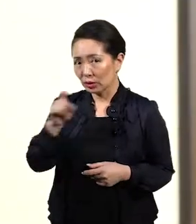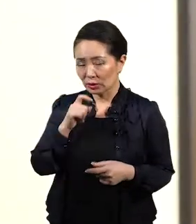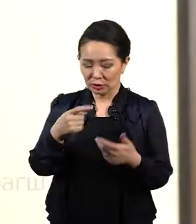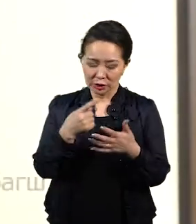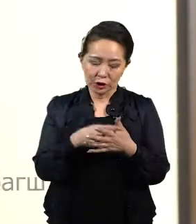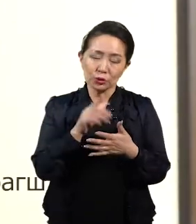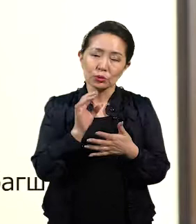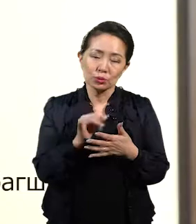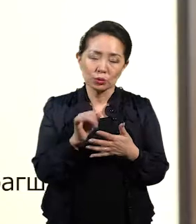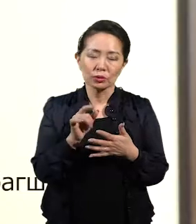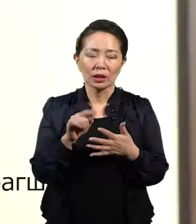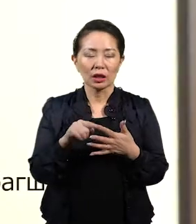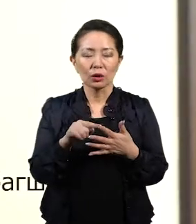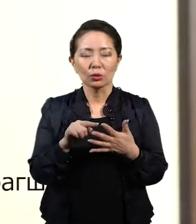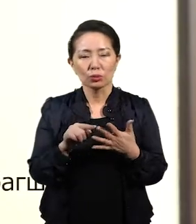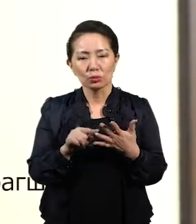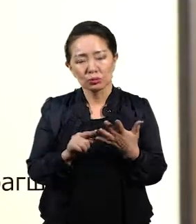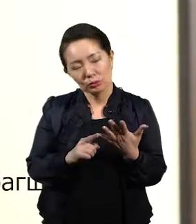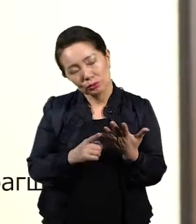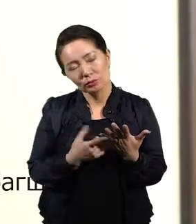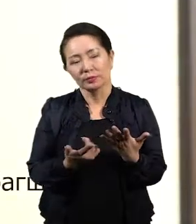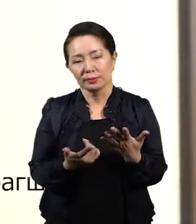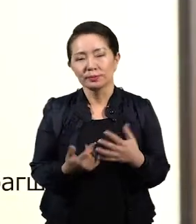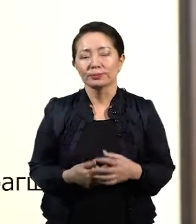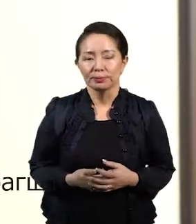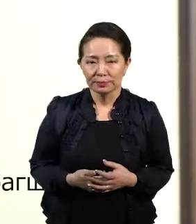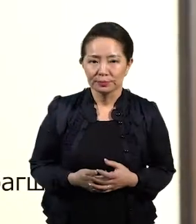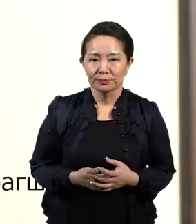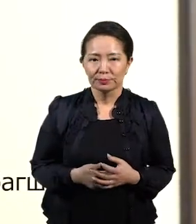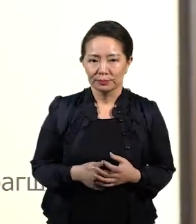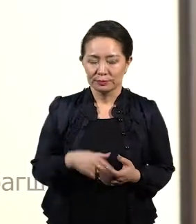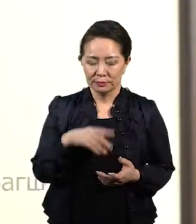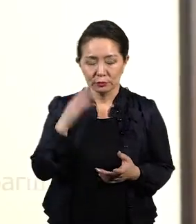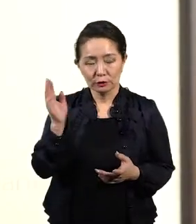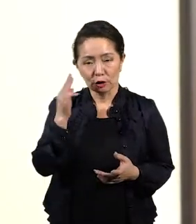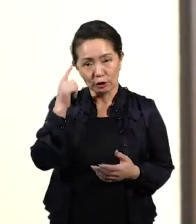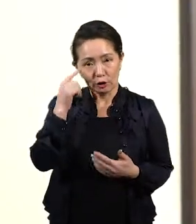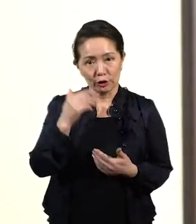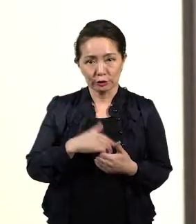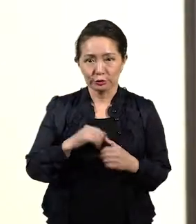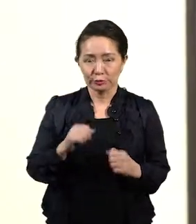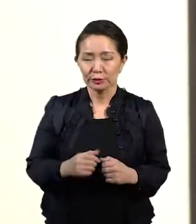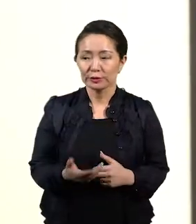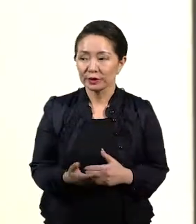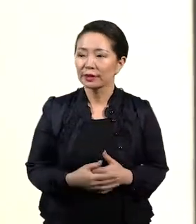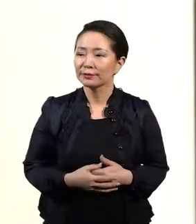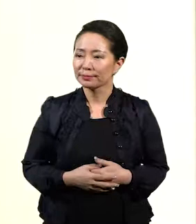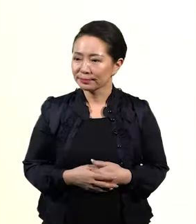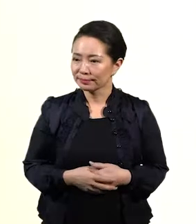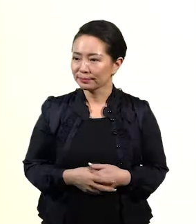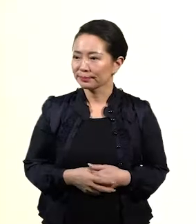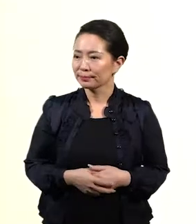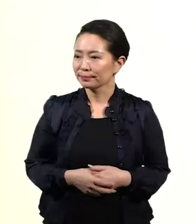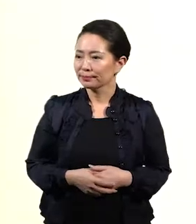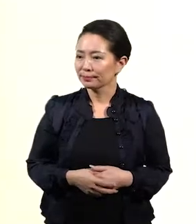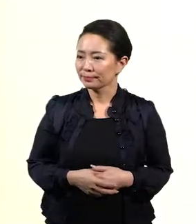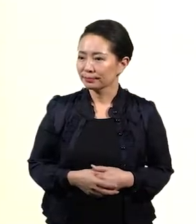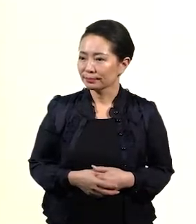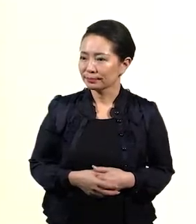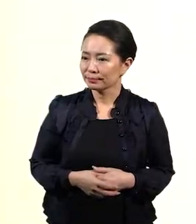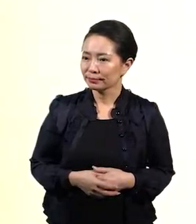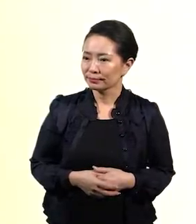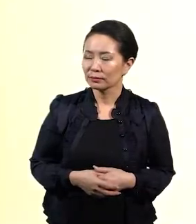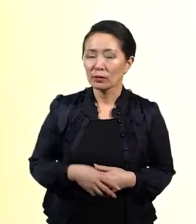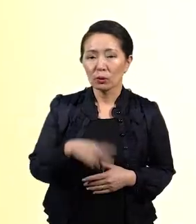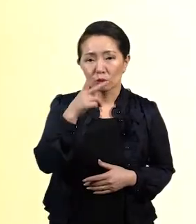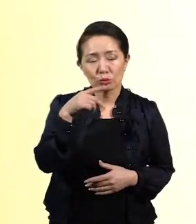гэж бодож байгаа вэ гэдгийг хариулаад 2, 3, 4, 5 гэдээ явах юм бол бидэрт илүү ойлгомжтой болох байхаа гэж бодож байна. За өөрийн